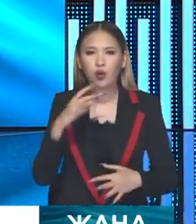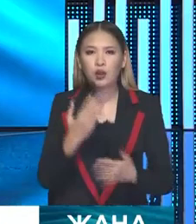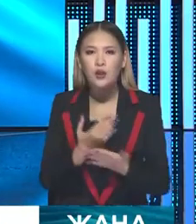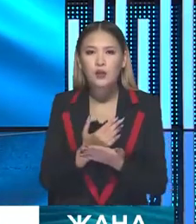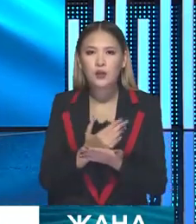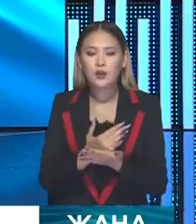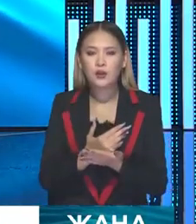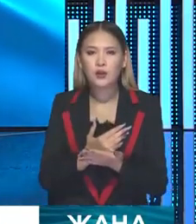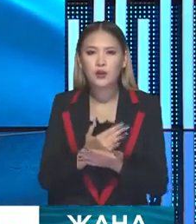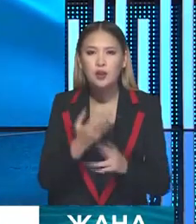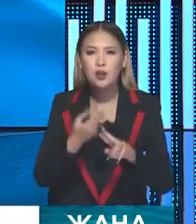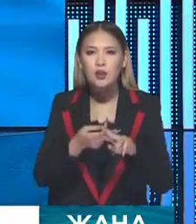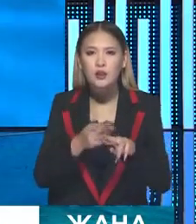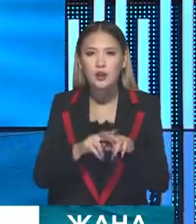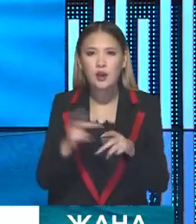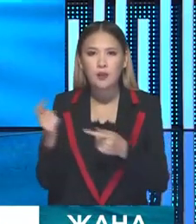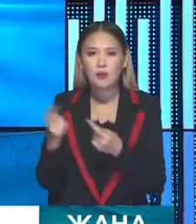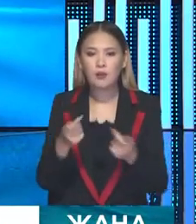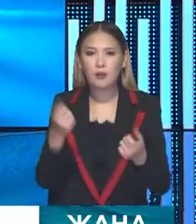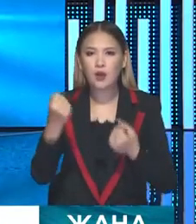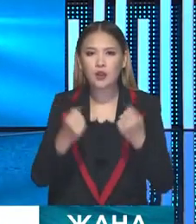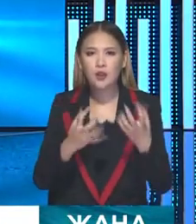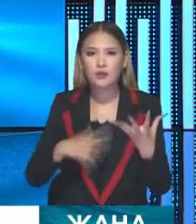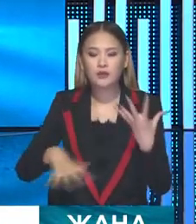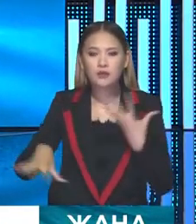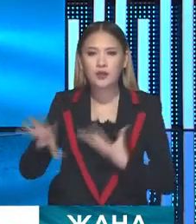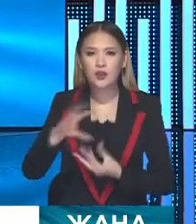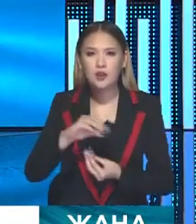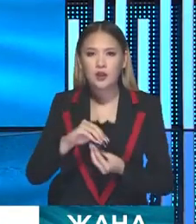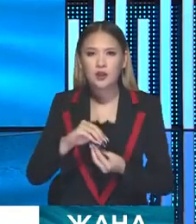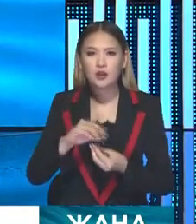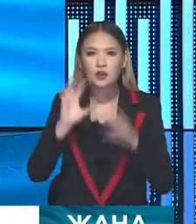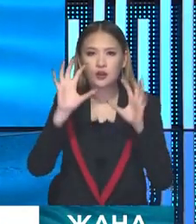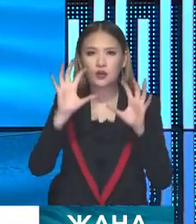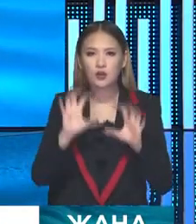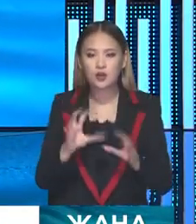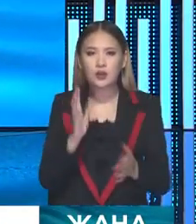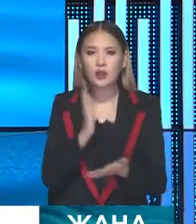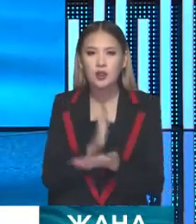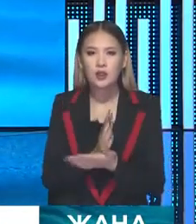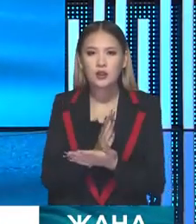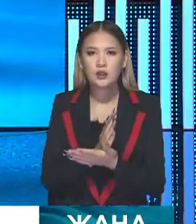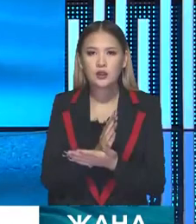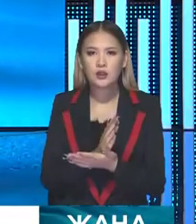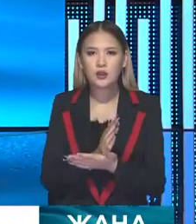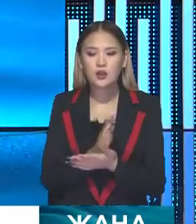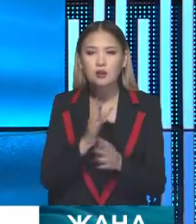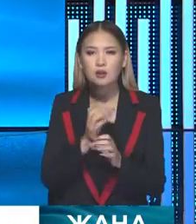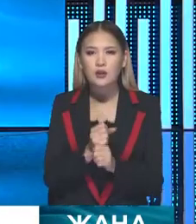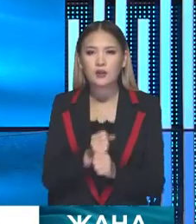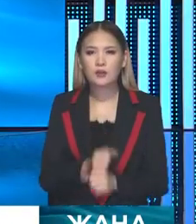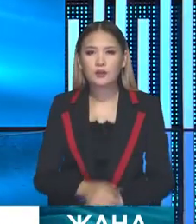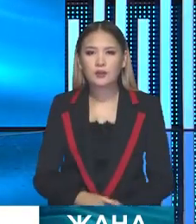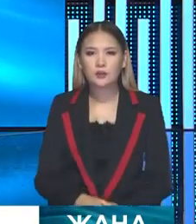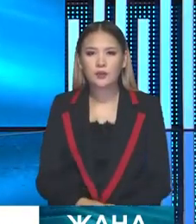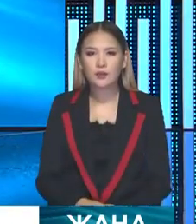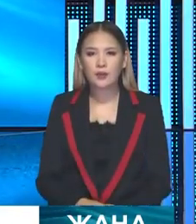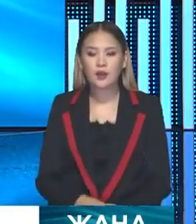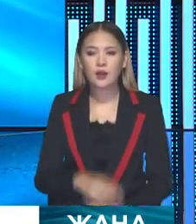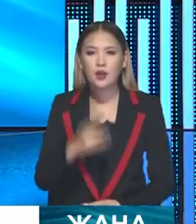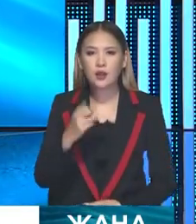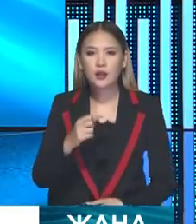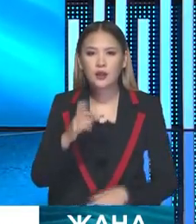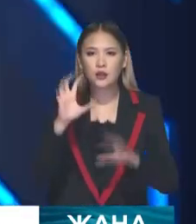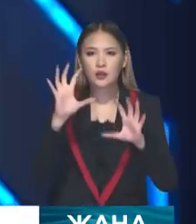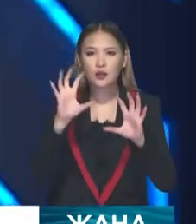ақпараттарға сүйенсек, осы кіргізілген көліктердің барлығы заң аясында кіргізілді ме? Қысқаша жауап берсеңіз. Әрине, бұл заң